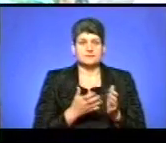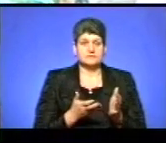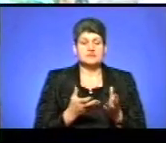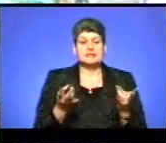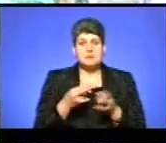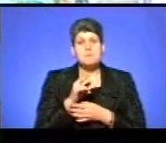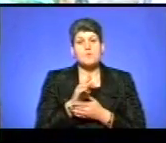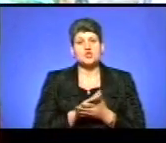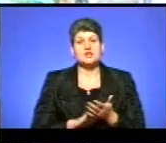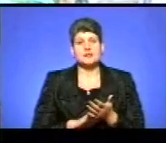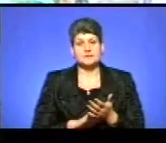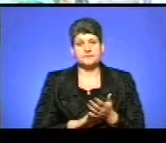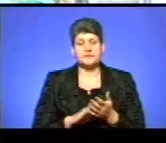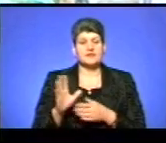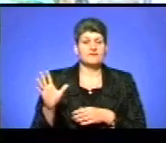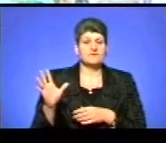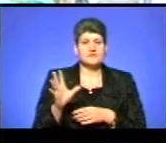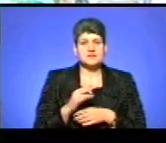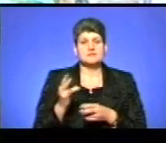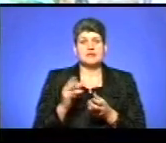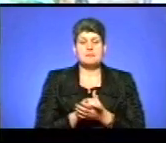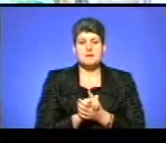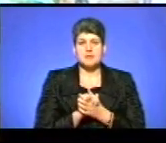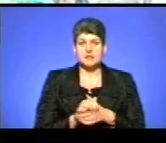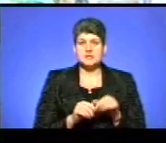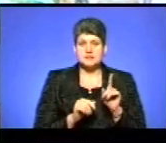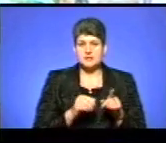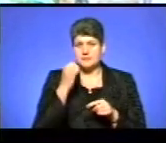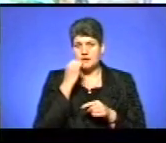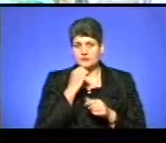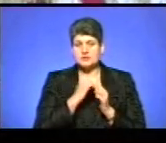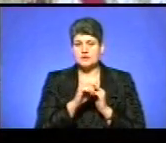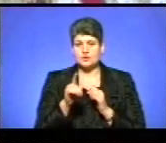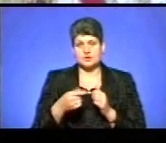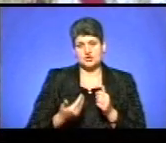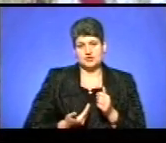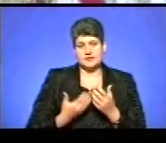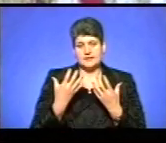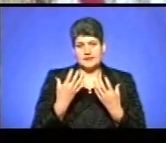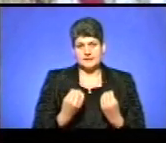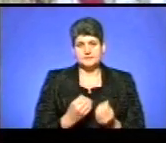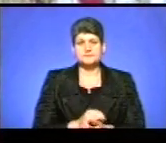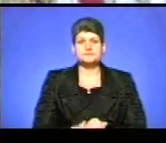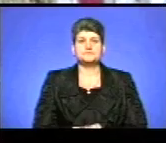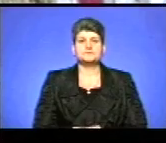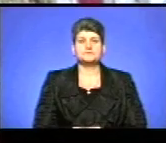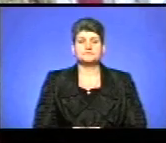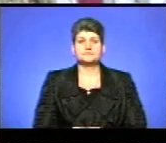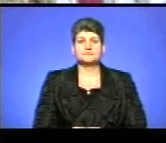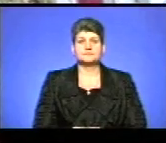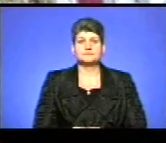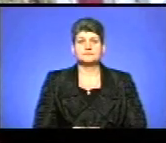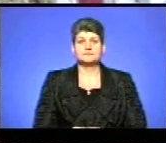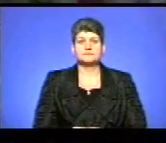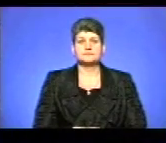прощати всім, треба миритися з тим, дякувати за кожен прожитий день. Любов Гадомська, Василь Панчук,